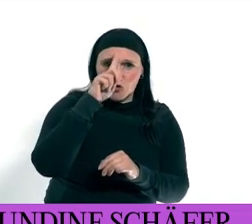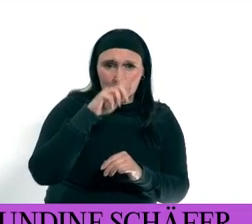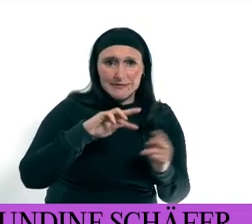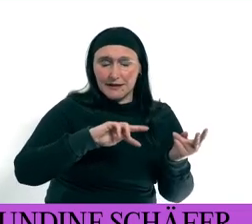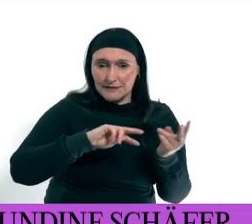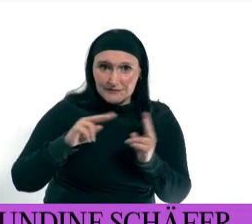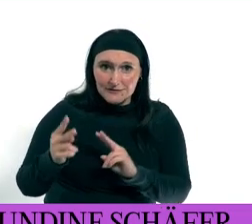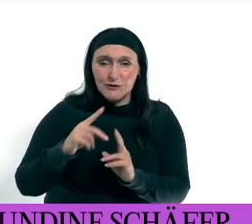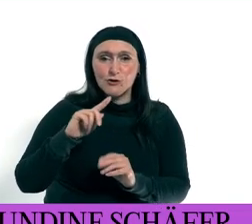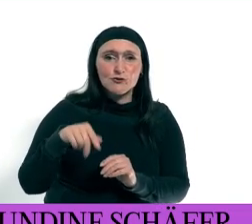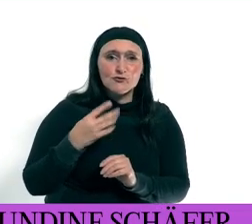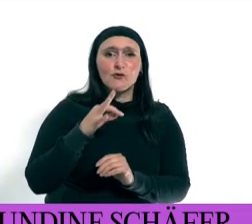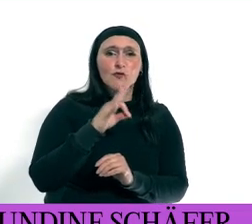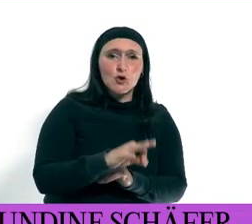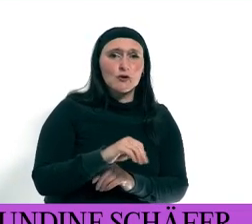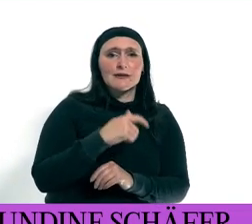und